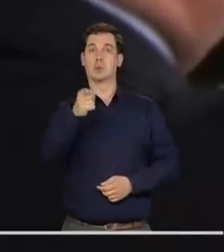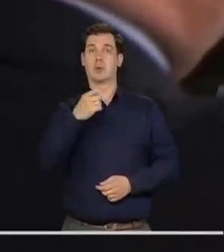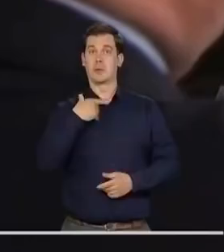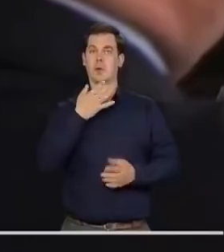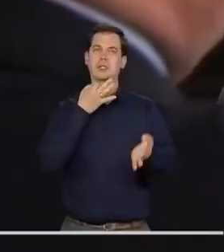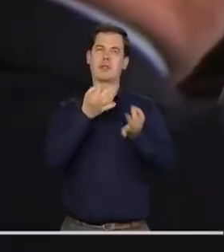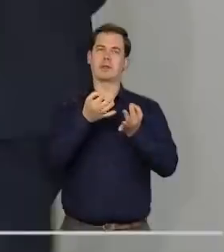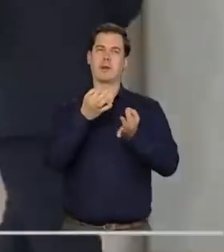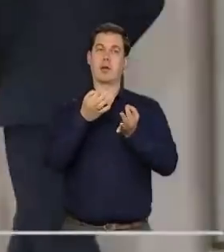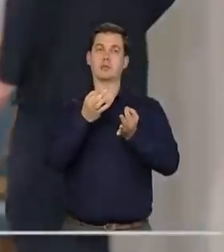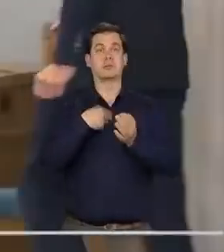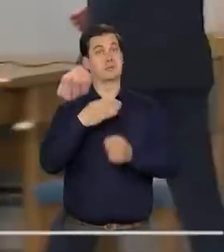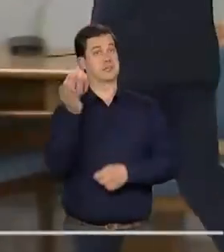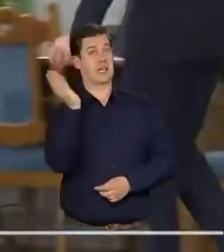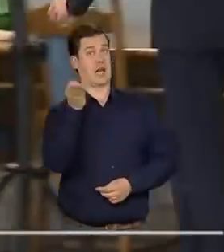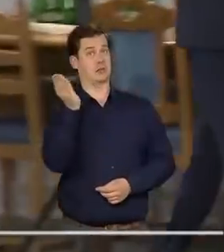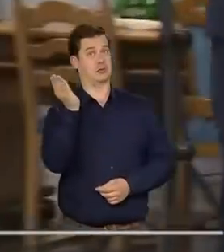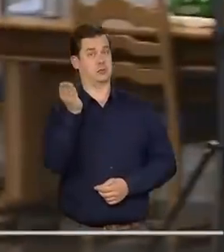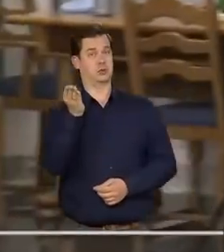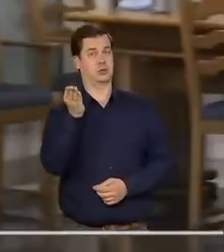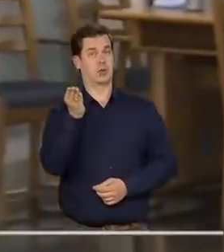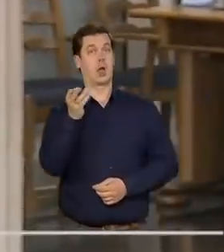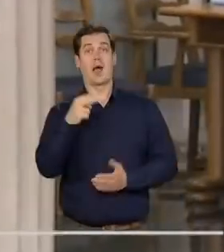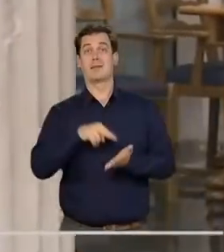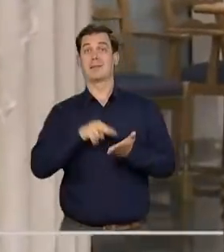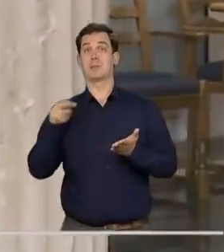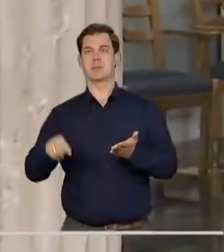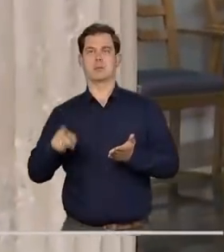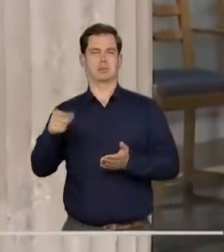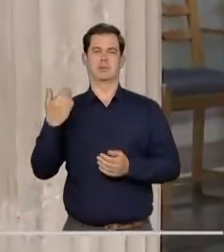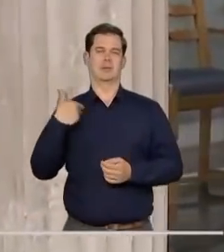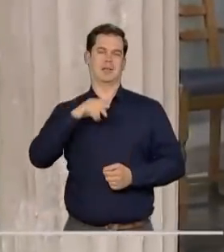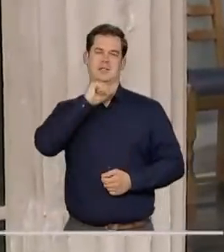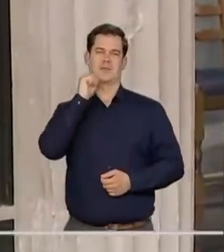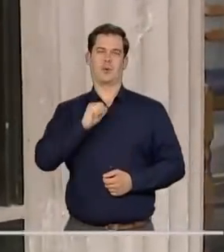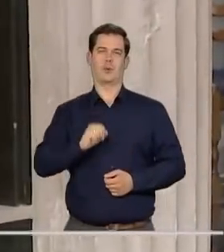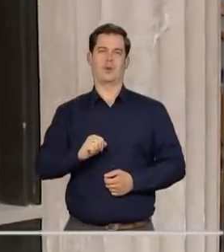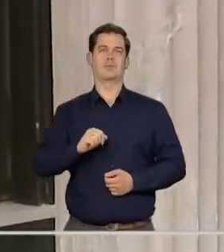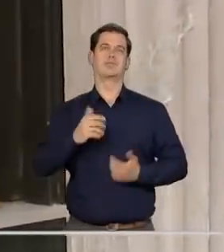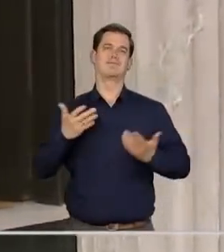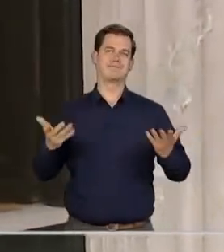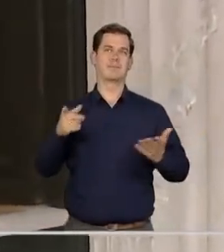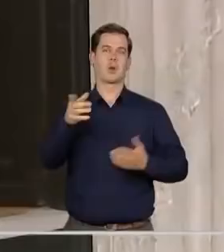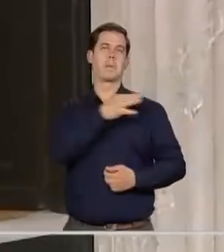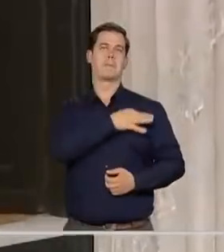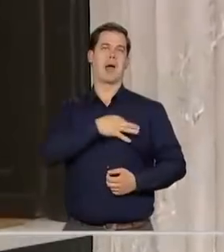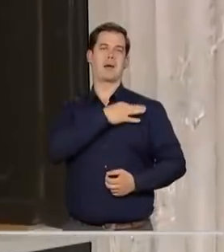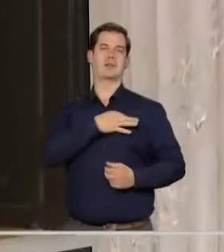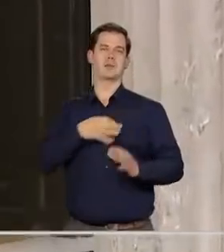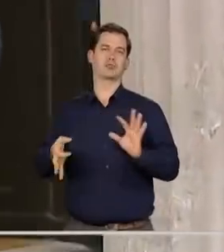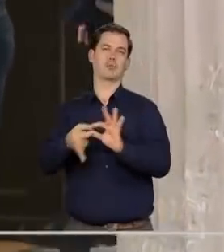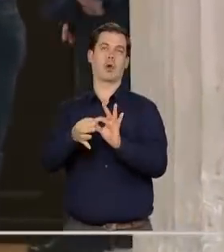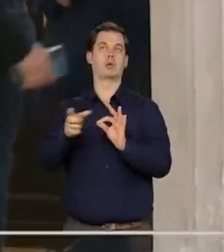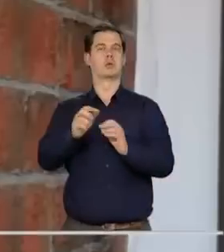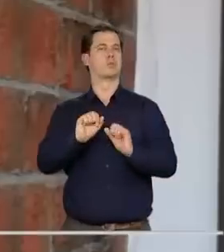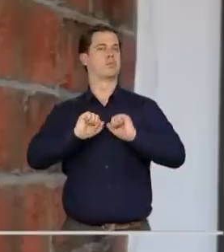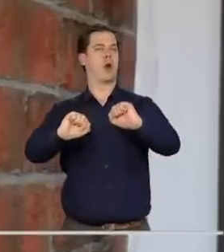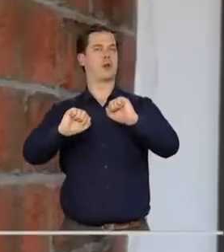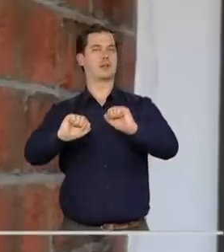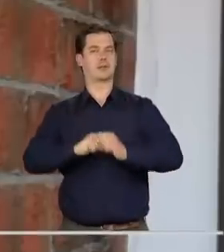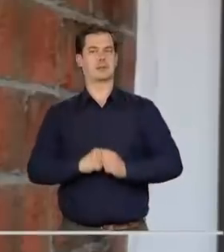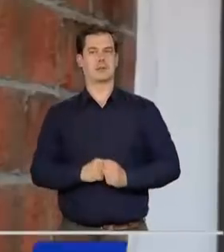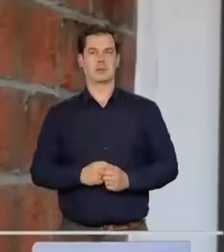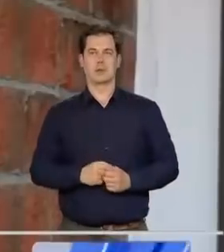którzy ujawnili sprawę. Kwestii podania się do dymisji nie bierze w ogóle pod uwagę. Zwłaszcza, że jego partyjni koledzy stają za nim murem. To